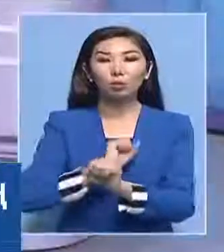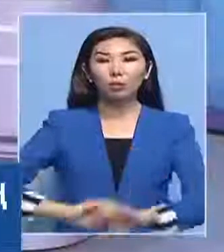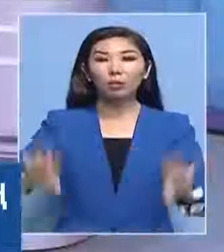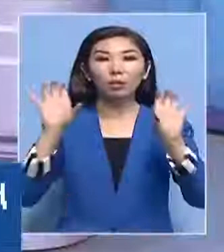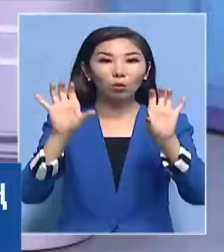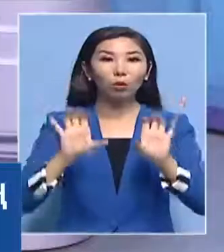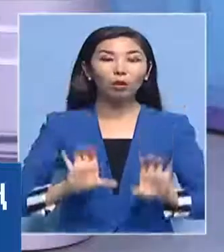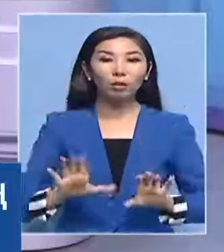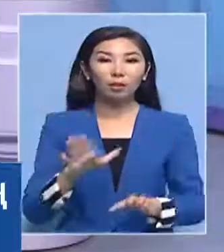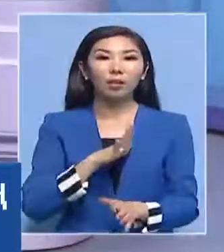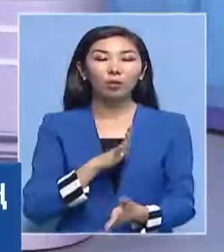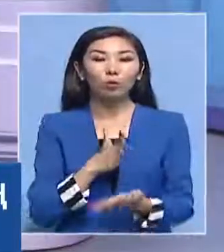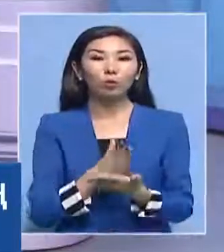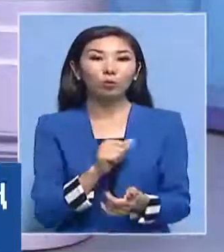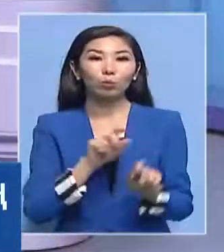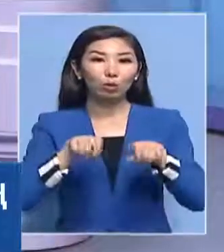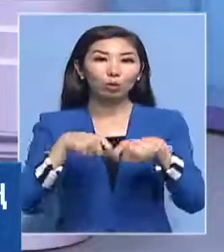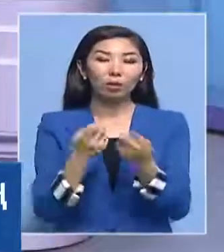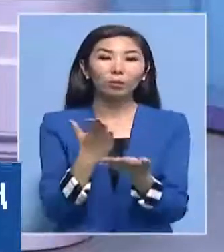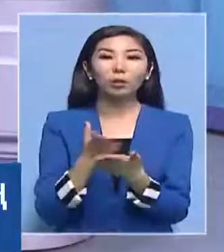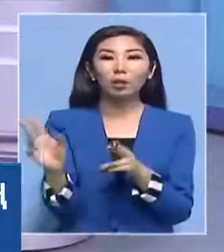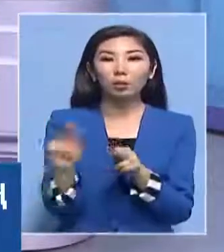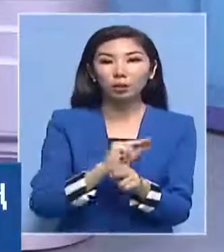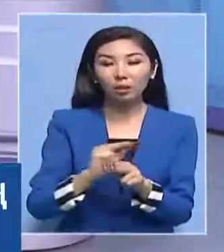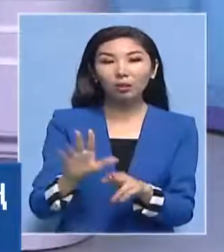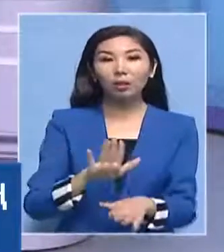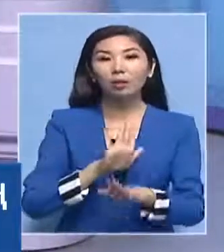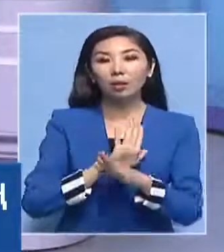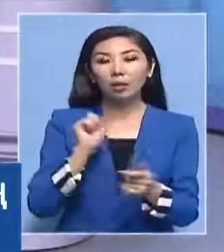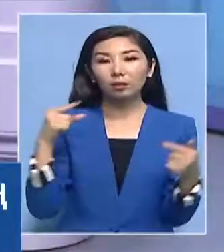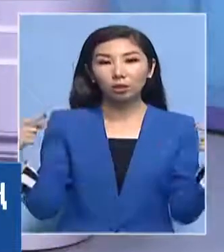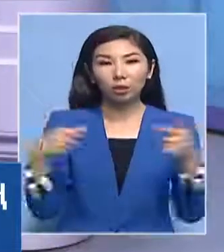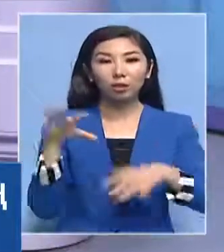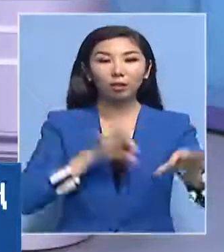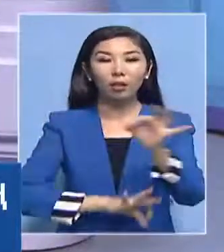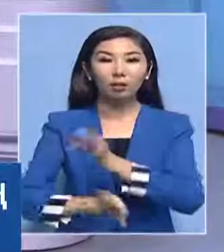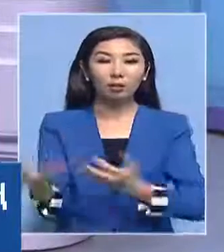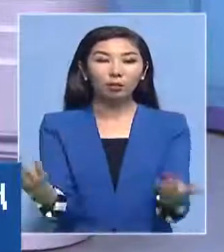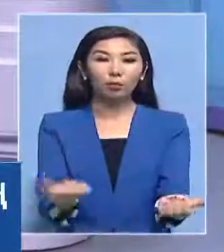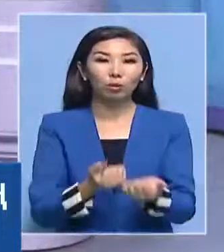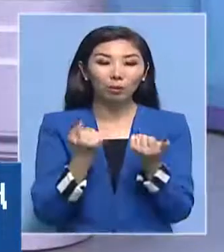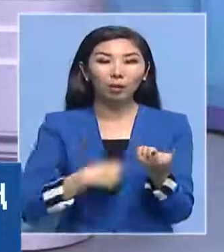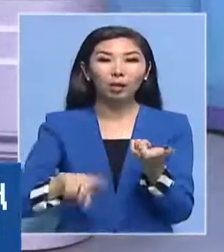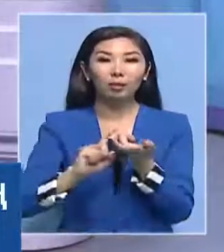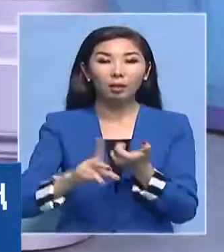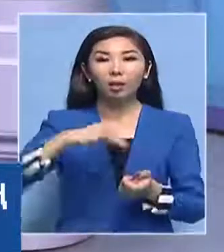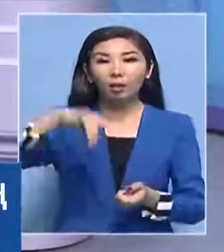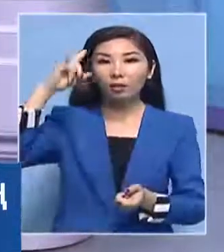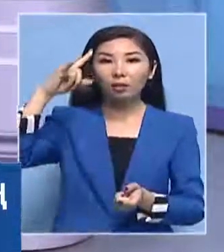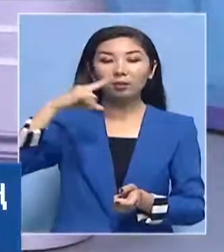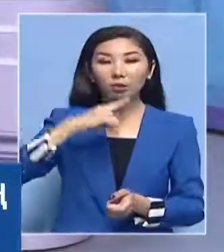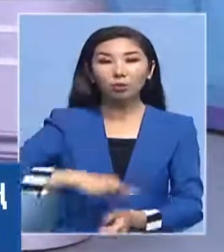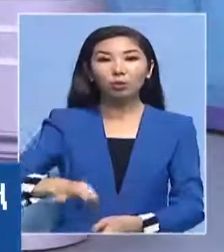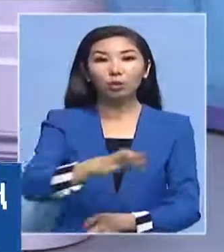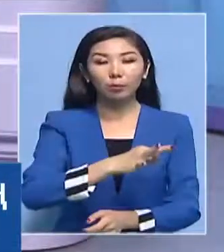мүдделері қорғалды. Олардың бұзылған құқықтары қалпына келтіріліп, туралы нақты шаралар алынып, осы